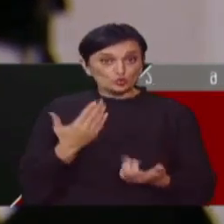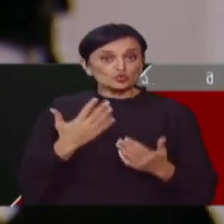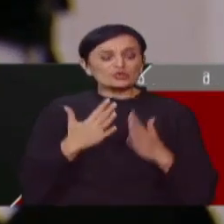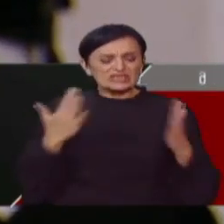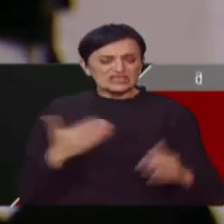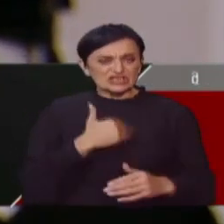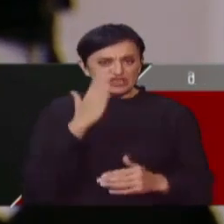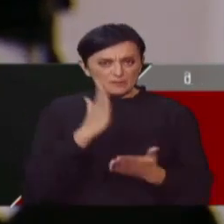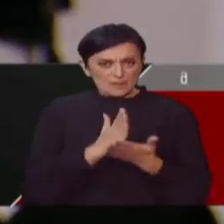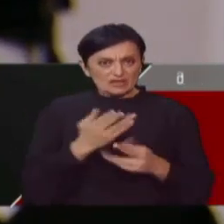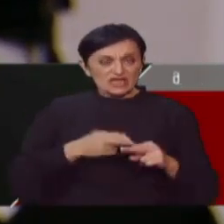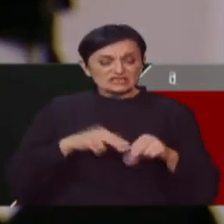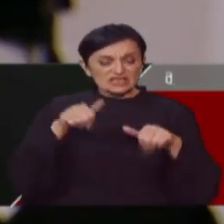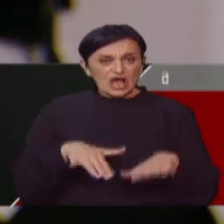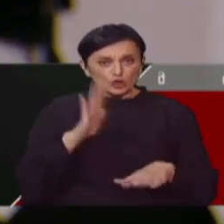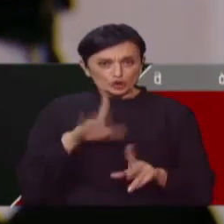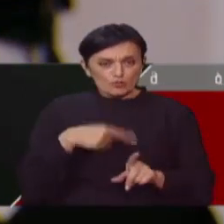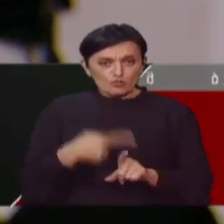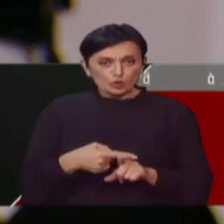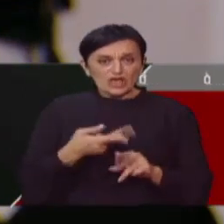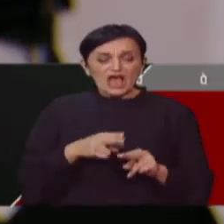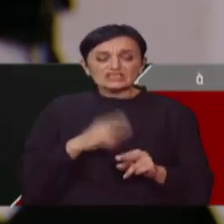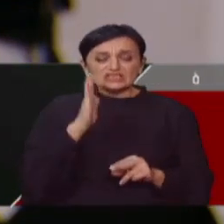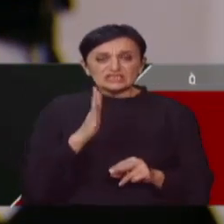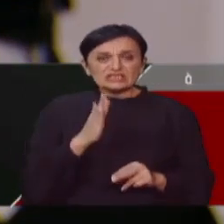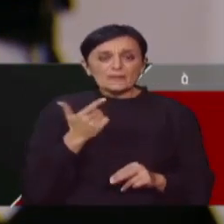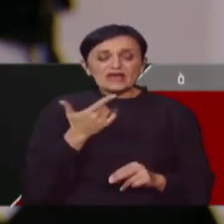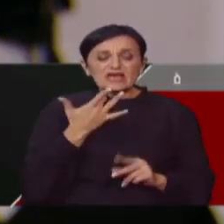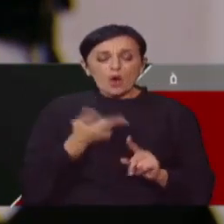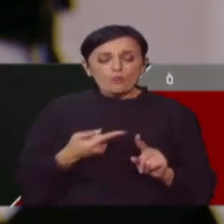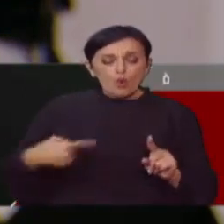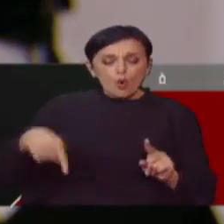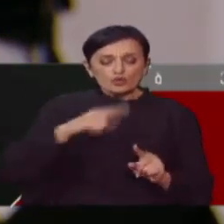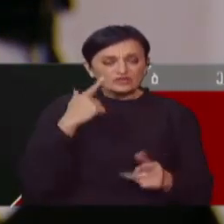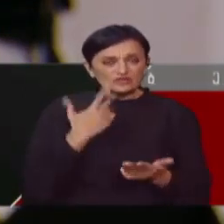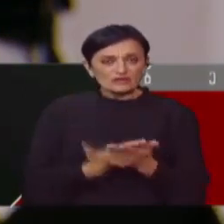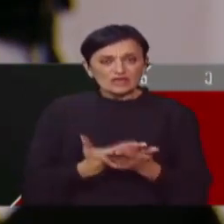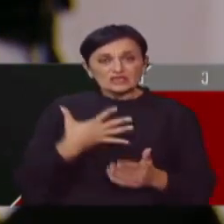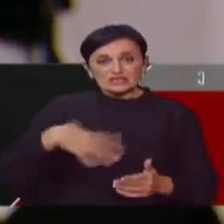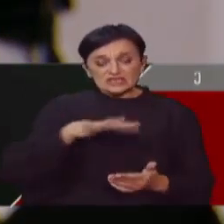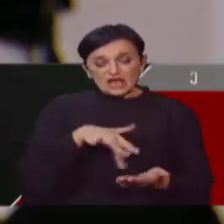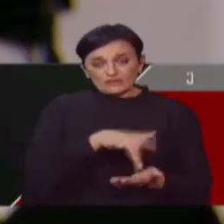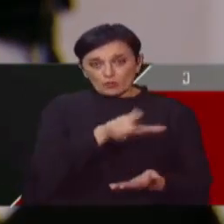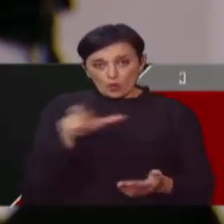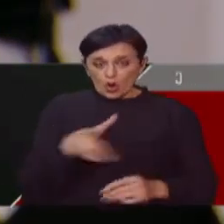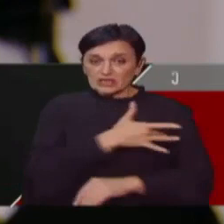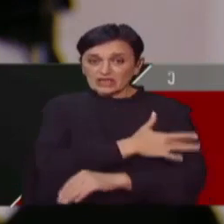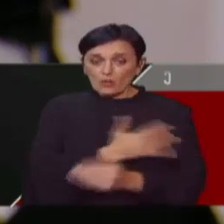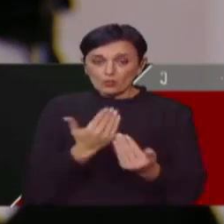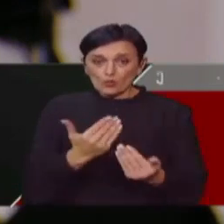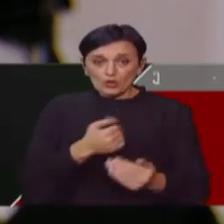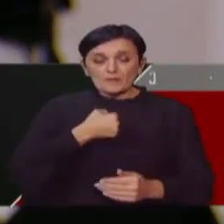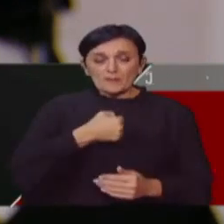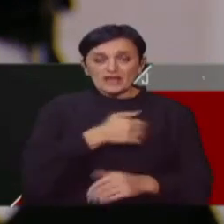დიდი იმედი მაქვს, რომ ეს გადაწყვეტილება იქნება პოზიტიური. ეს იქნება გეოპოლიტიკური თვალსაზრისით, ეს იქნება საქართველოს მოქალაქეების დამსახურებით,